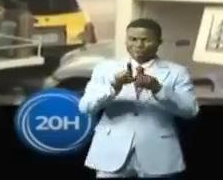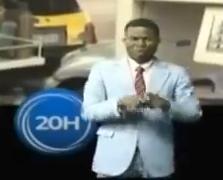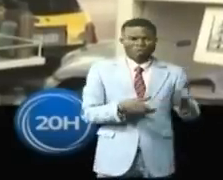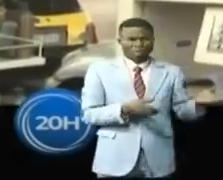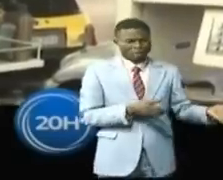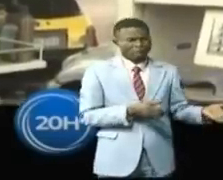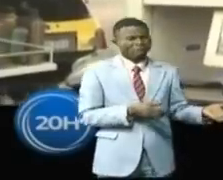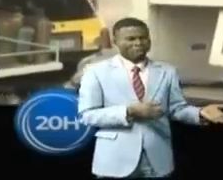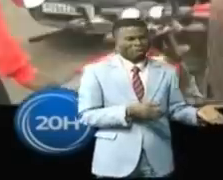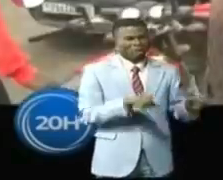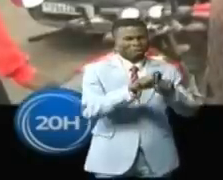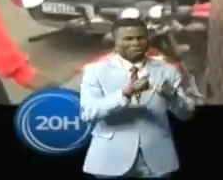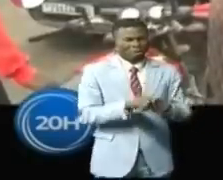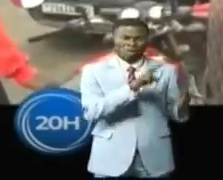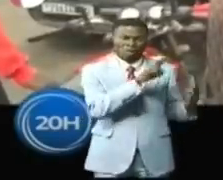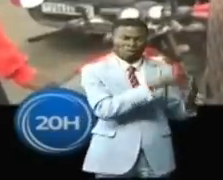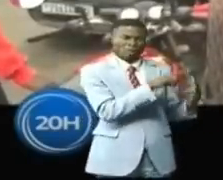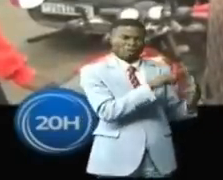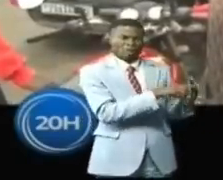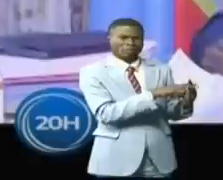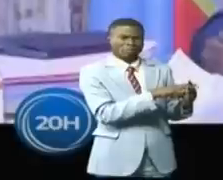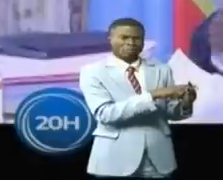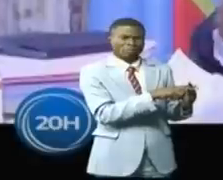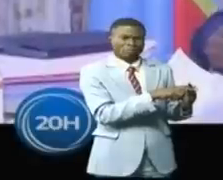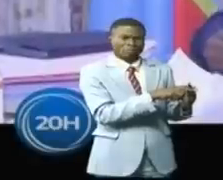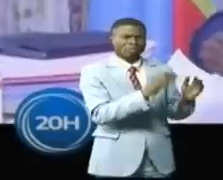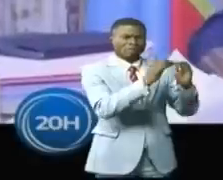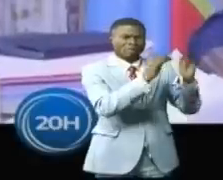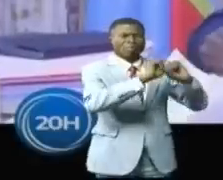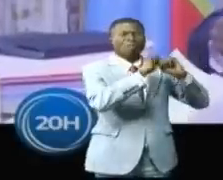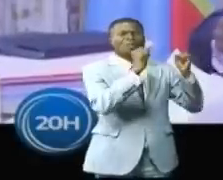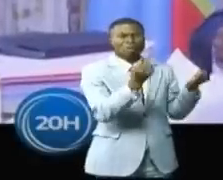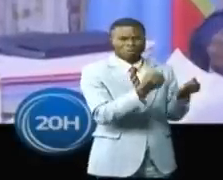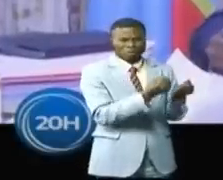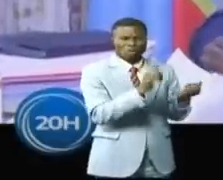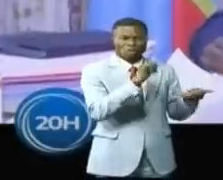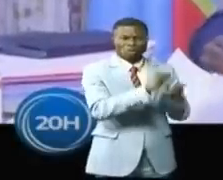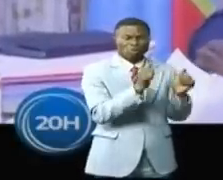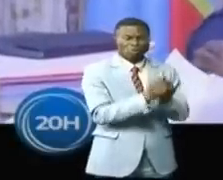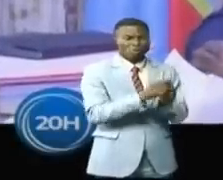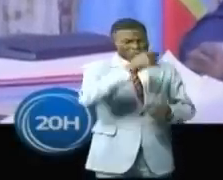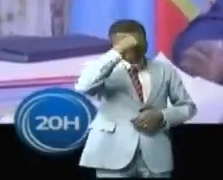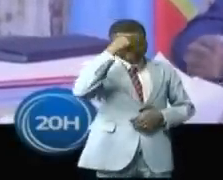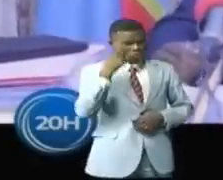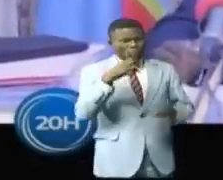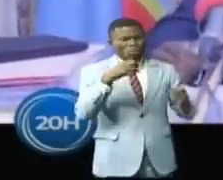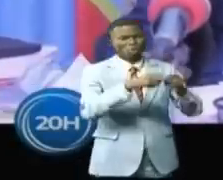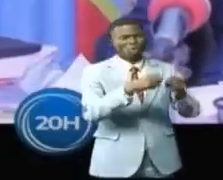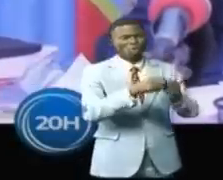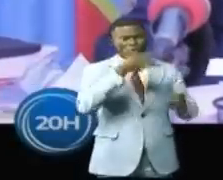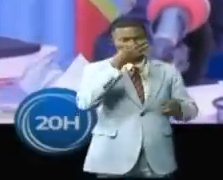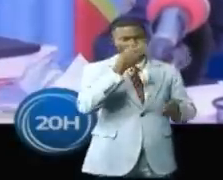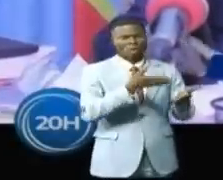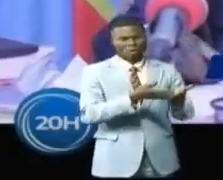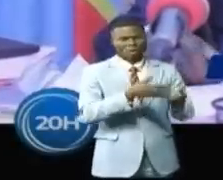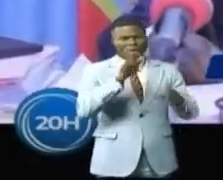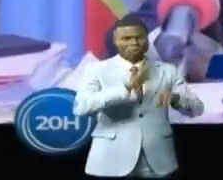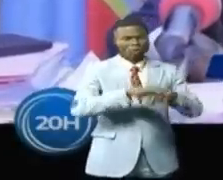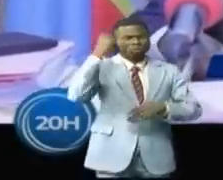et d'autre part préserver la paix sociale face à cette crise énergétique mondiale.